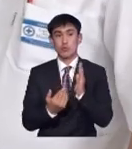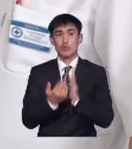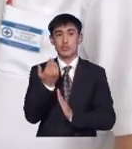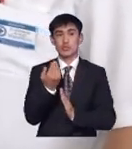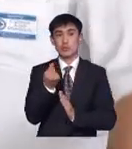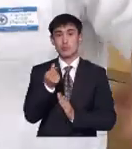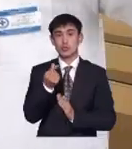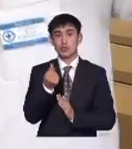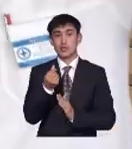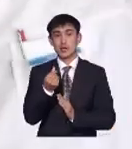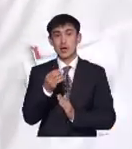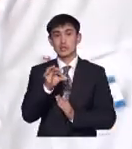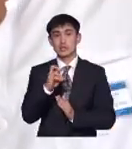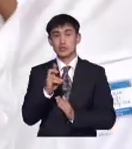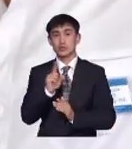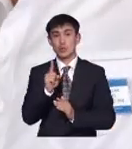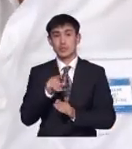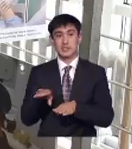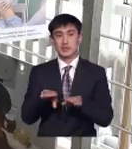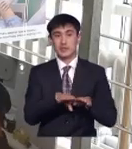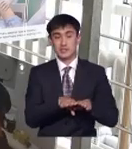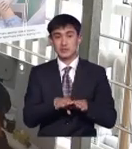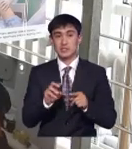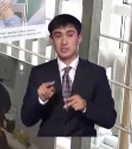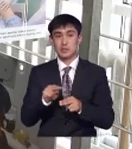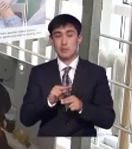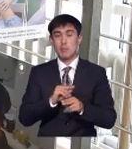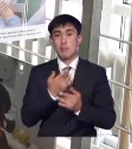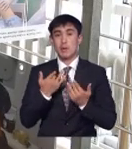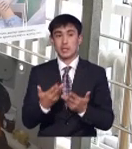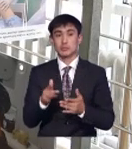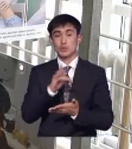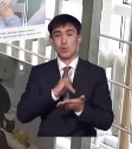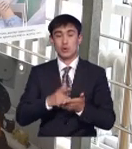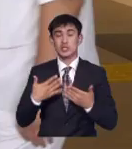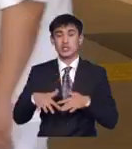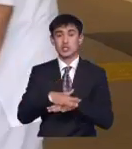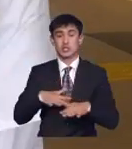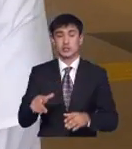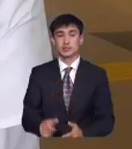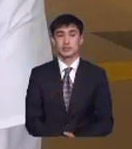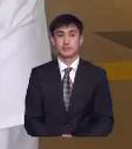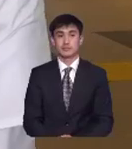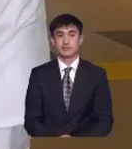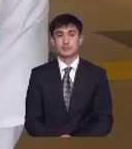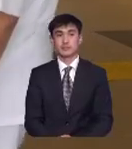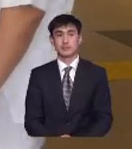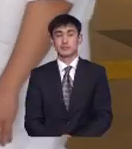увеличении бюджетных ассигнований, чтобы соответствовать текущим потребностям города и его жителей.